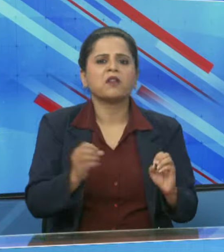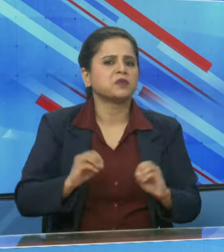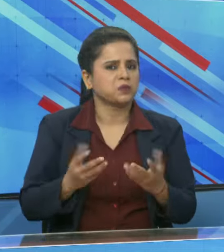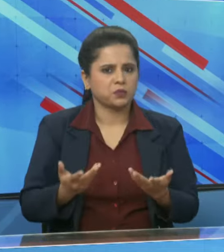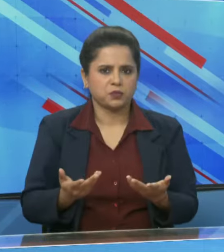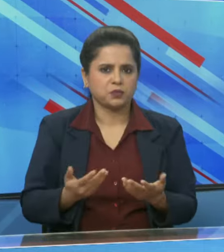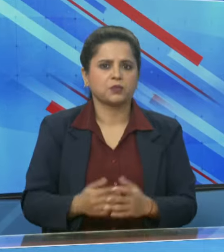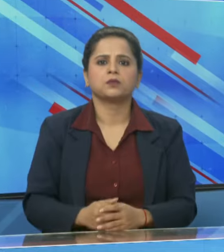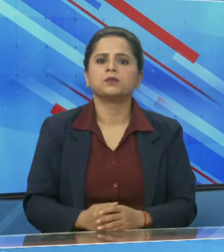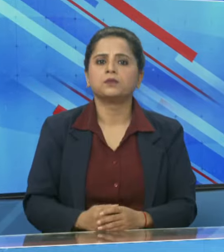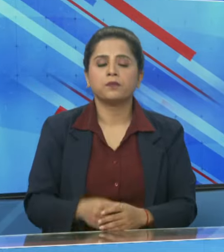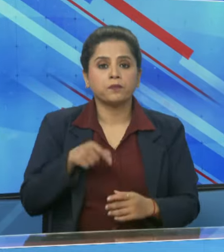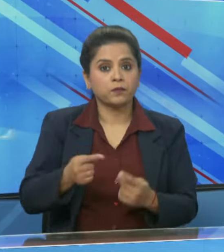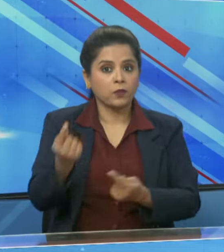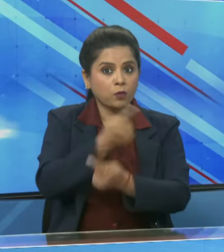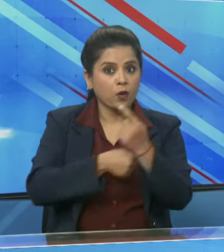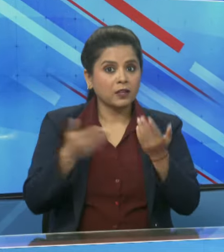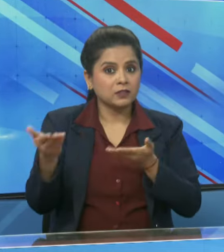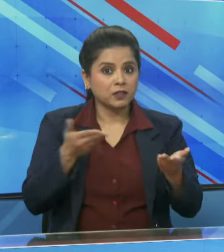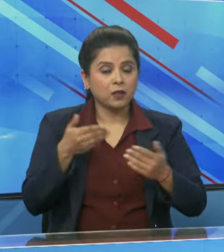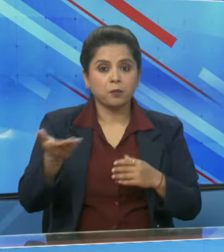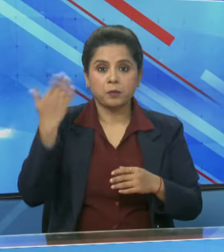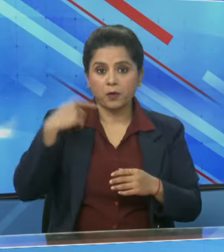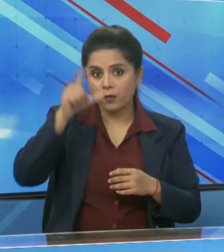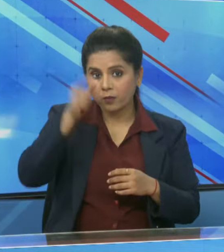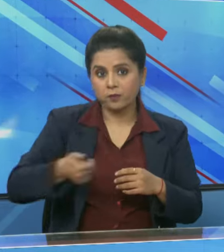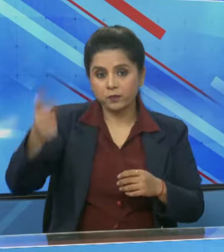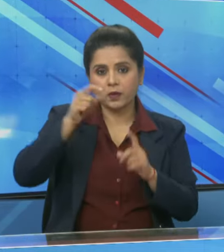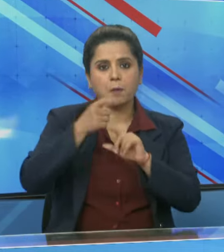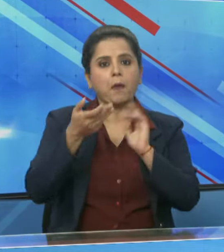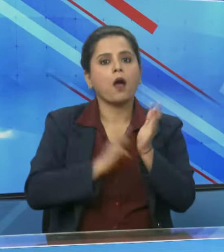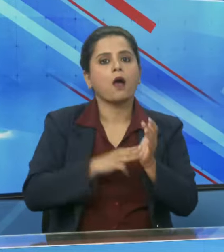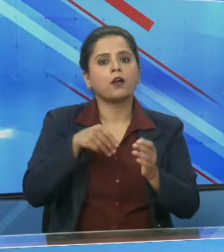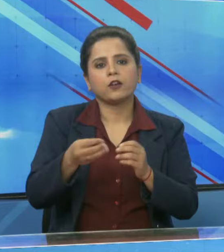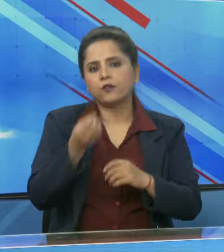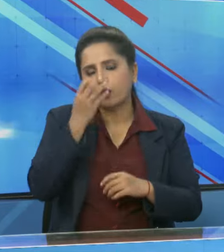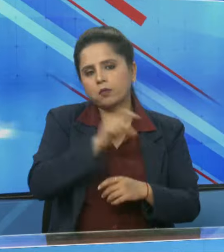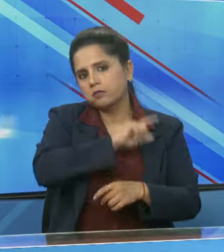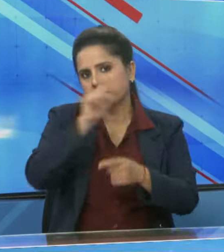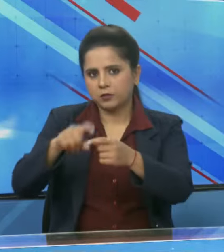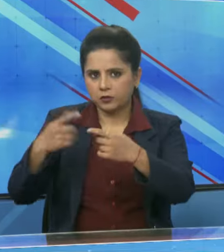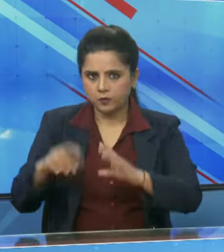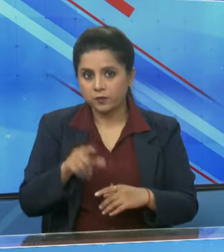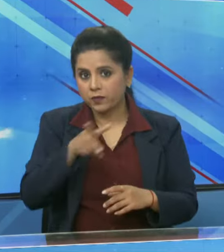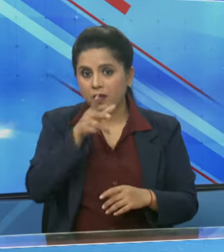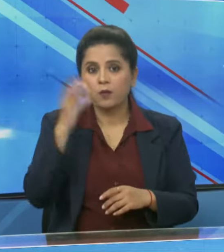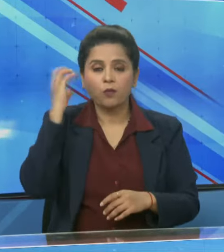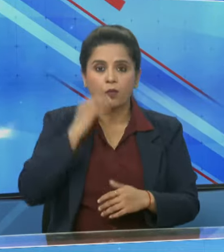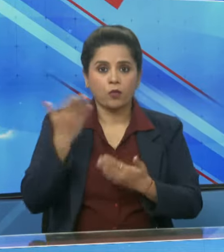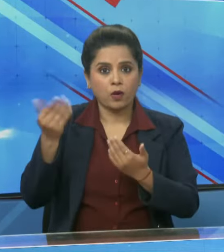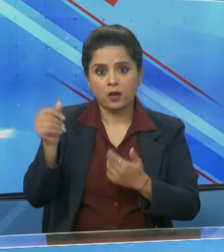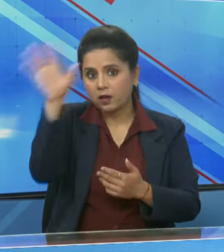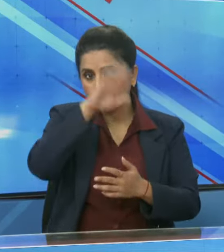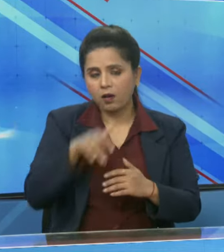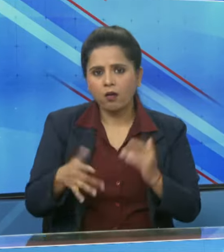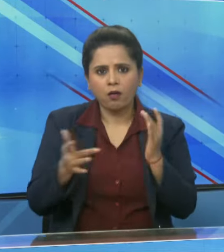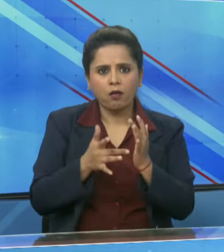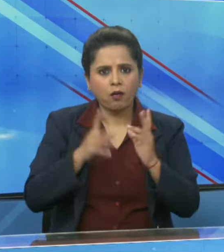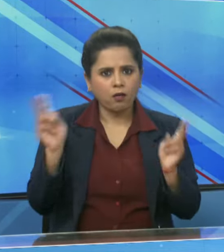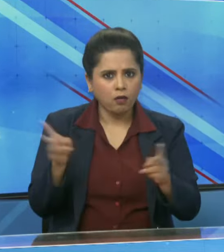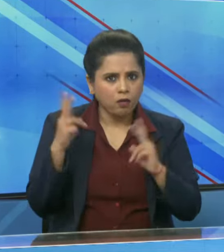प्रशासनिक सेवा की पूर्व अधिकारी परमपाल कौर भाजपा में शामिल हो गई। उन्होंने कहा कि मोदी जी ने भारत में